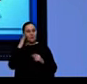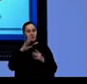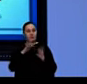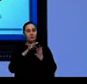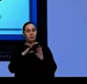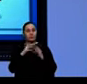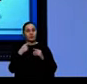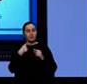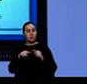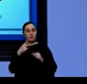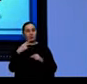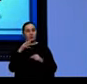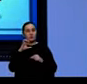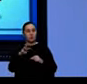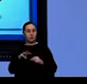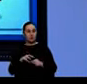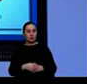бойлар арасындағы фарқ 20 сантиметр.